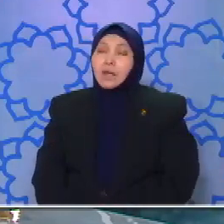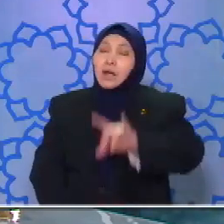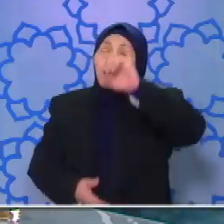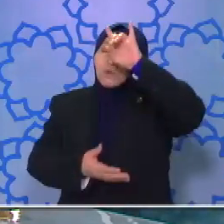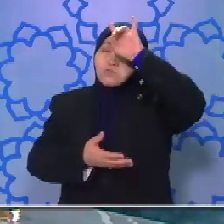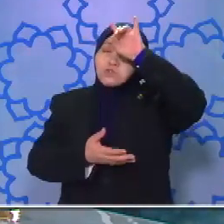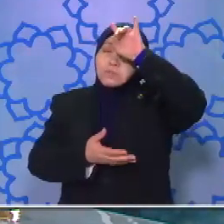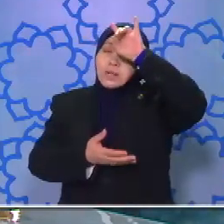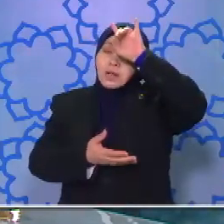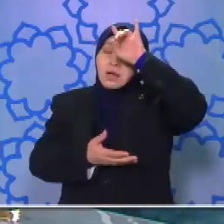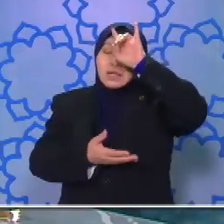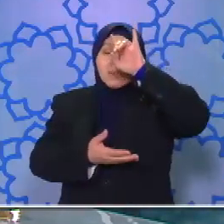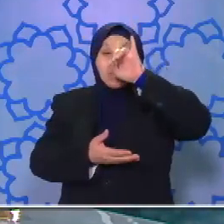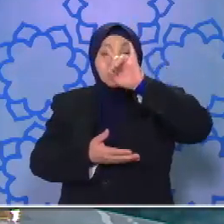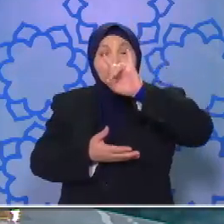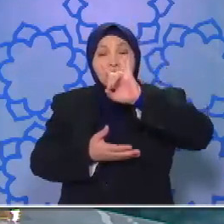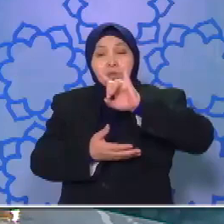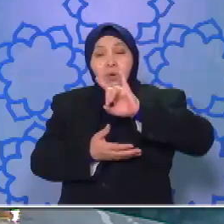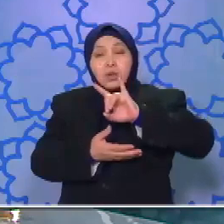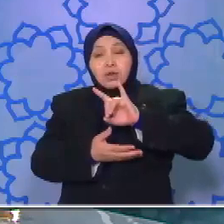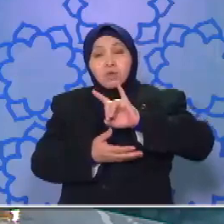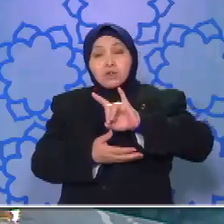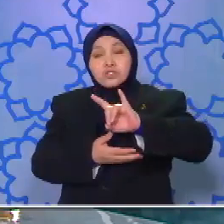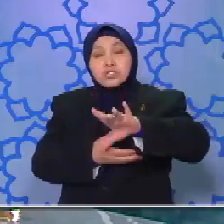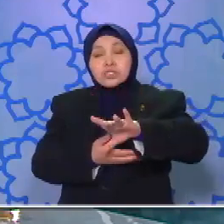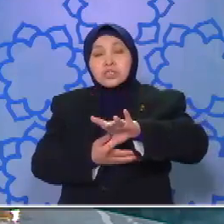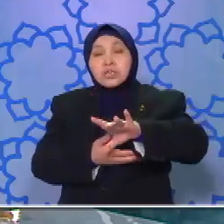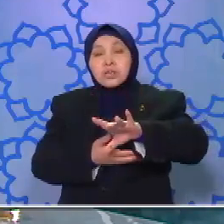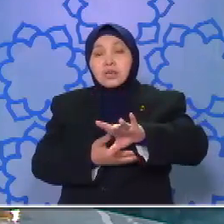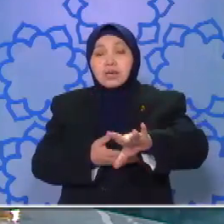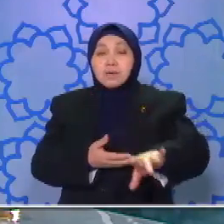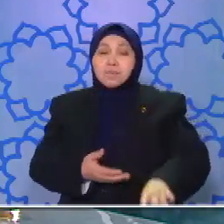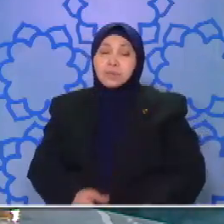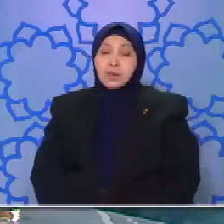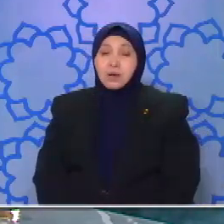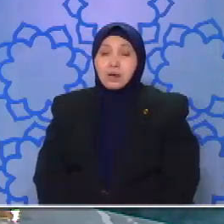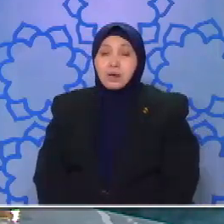أعوذ بالله من الشيطان الرجيم